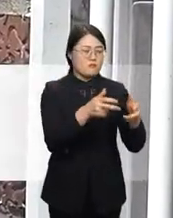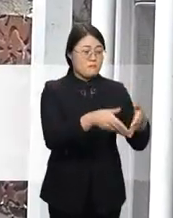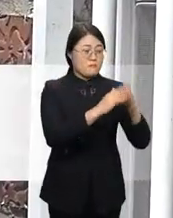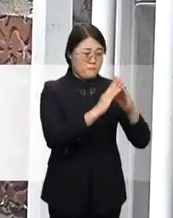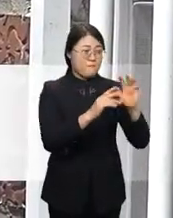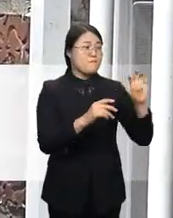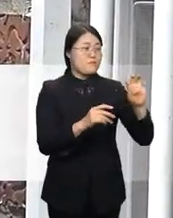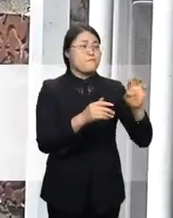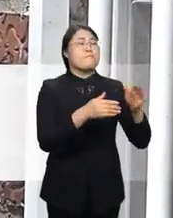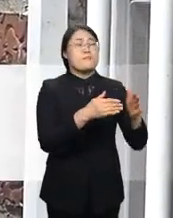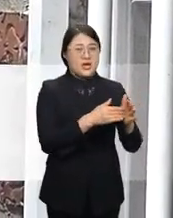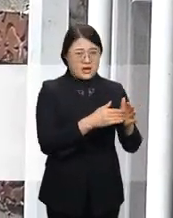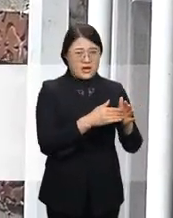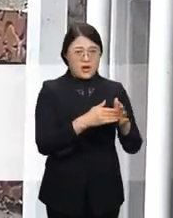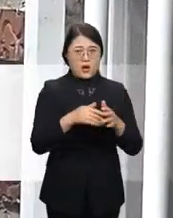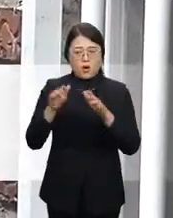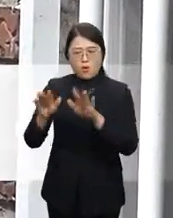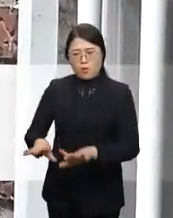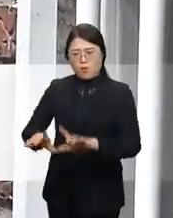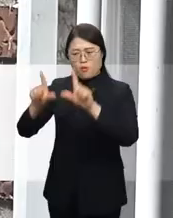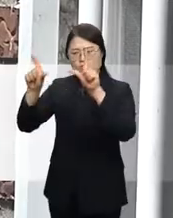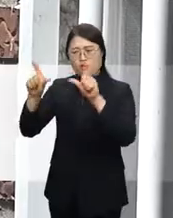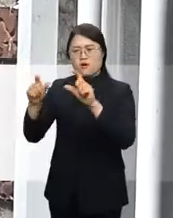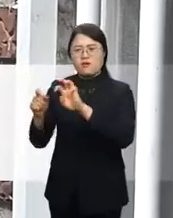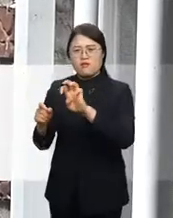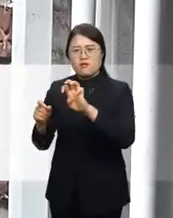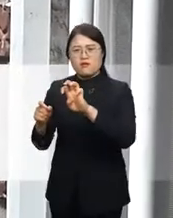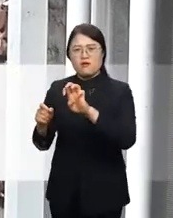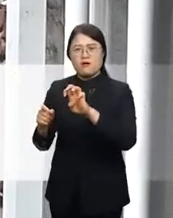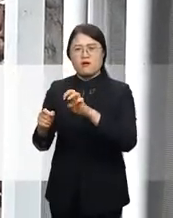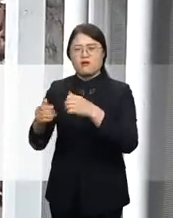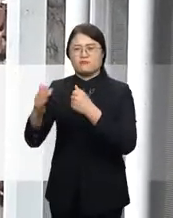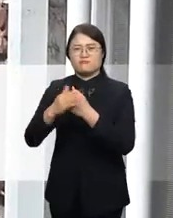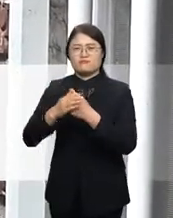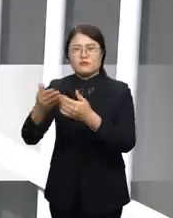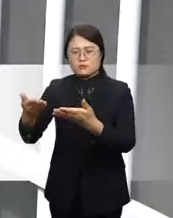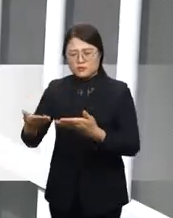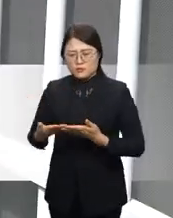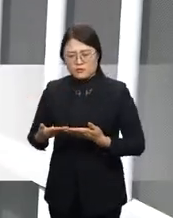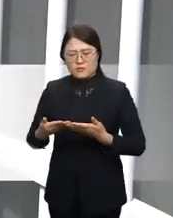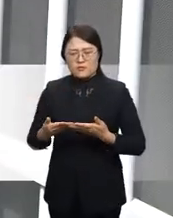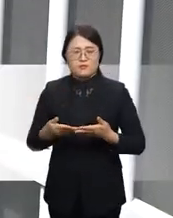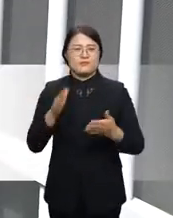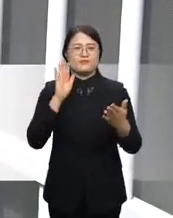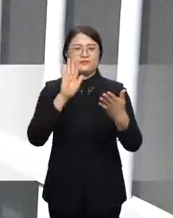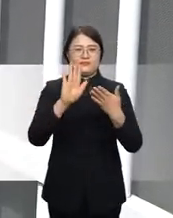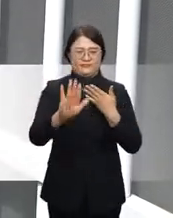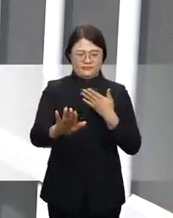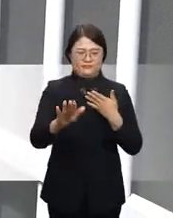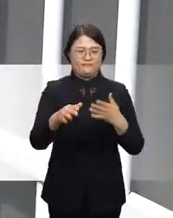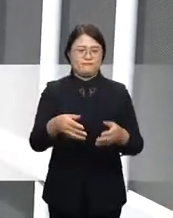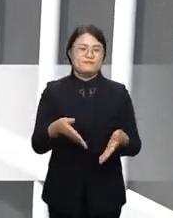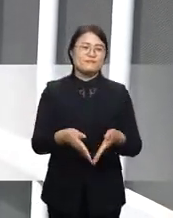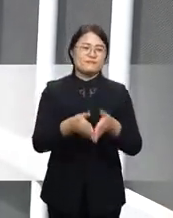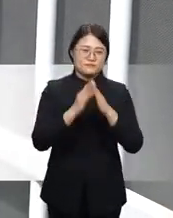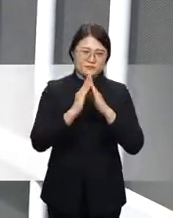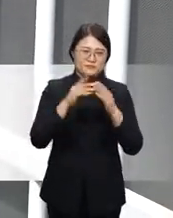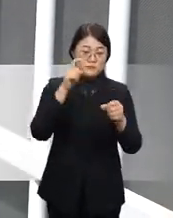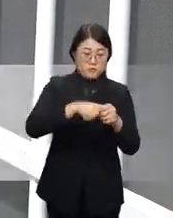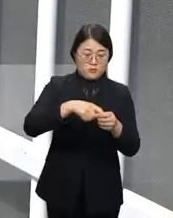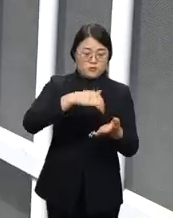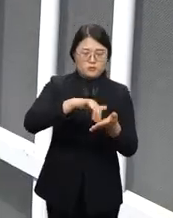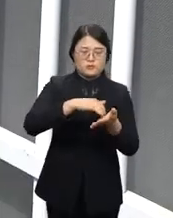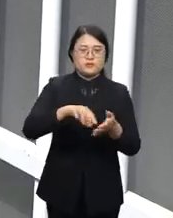완료했고 올해도 30대를 추가로 지원할 예정이며 앞으로 총 100대 지원을 목표로 매년 진행할